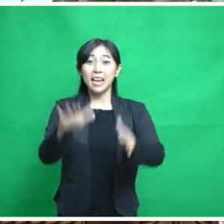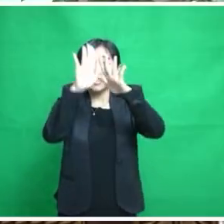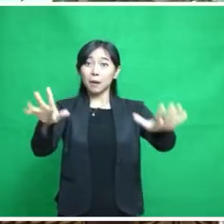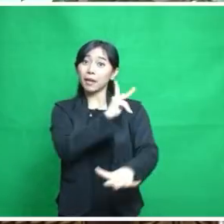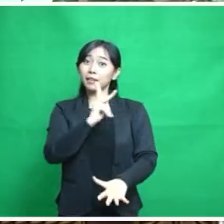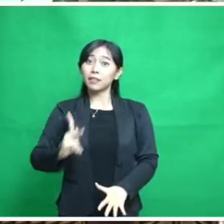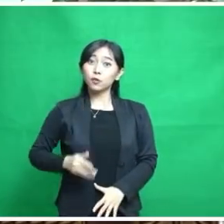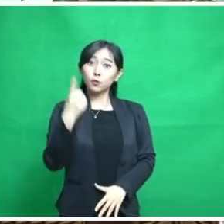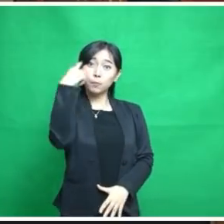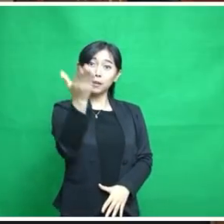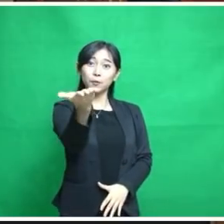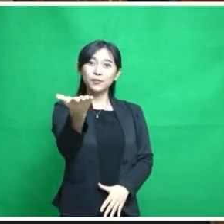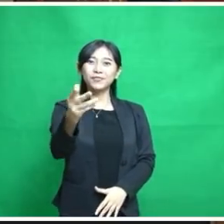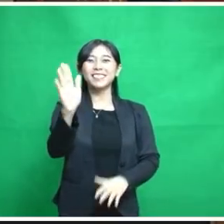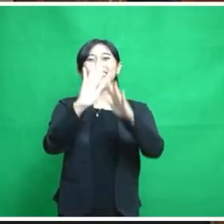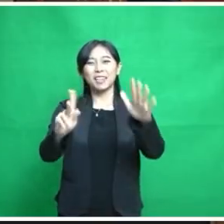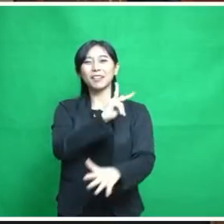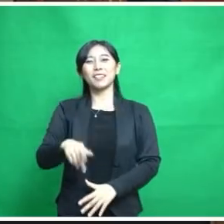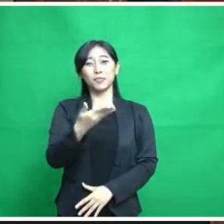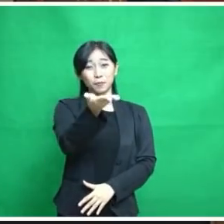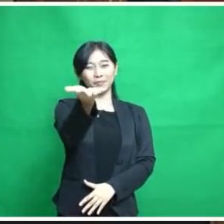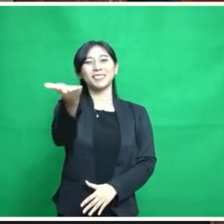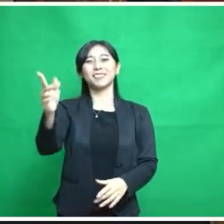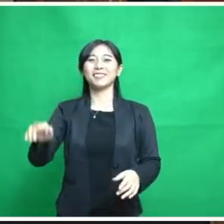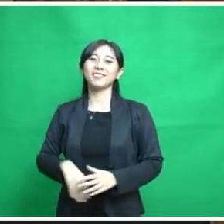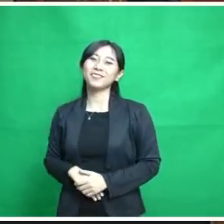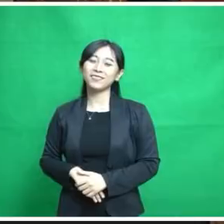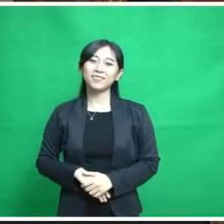Damai Kristus bagimu. Damai Kristus bagimu juga.